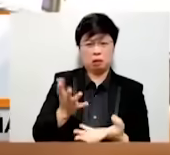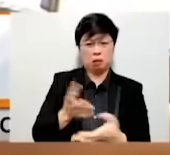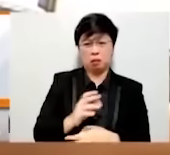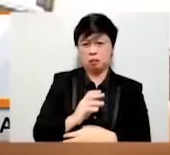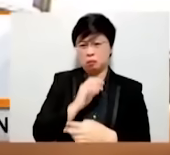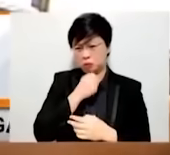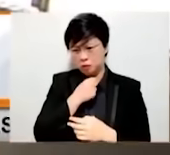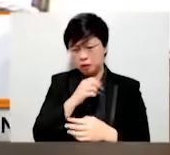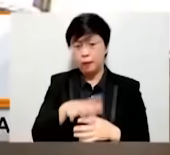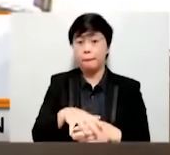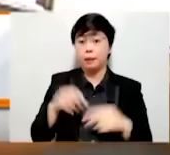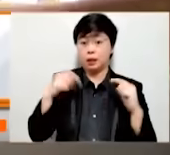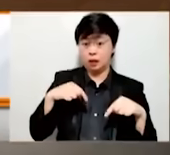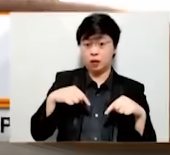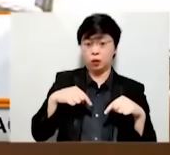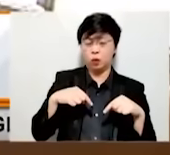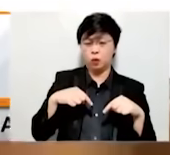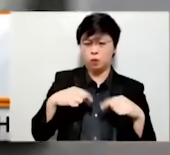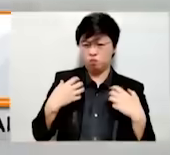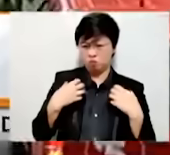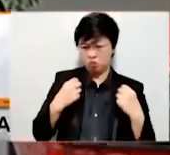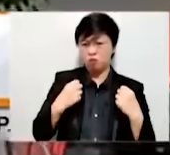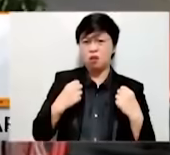is solid po talaga ang Pinoy.